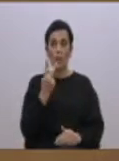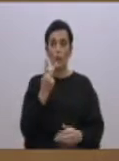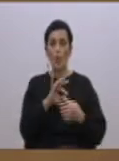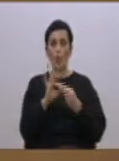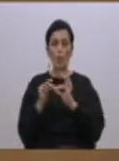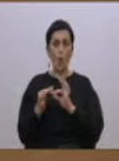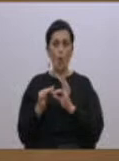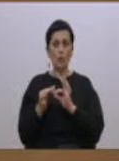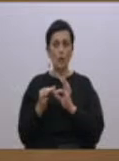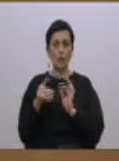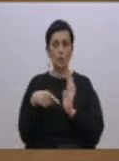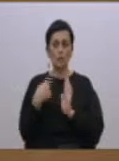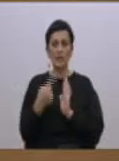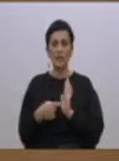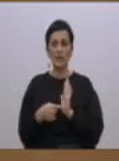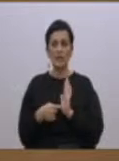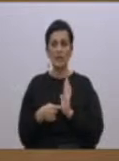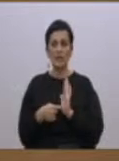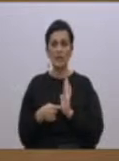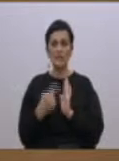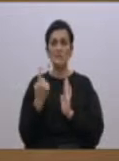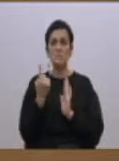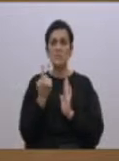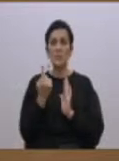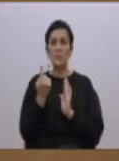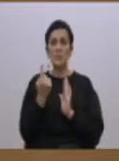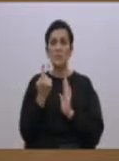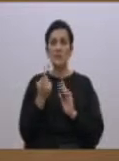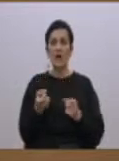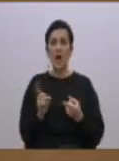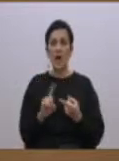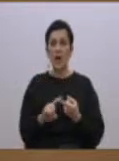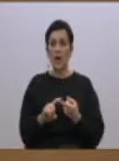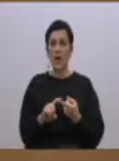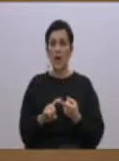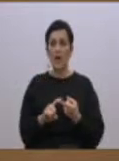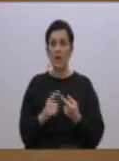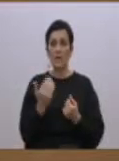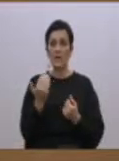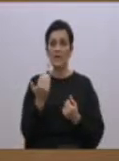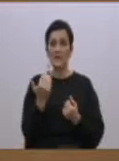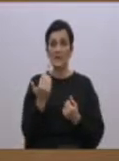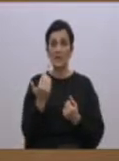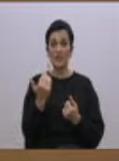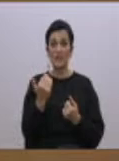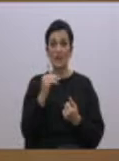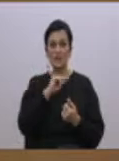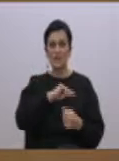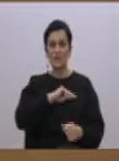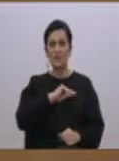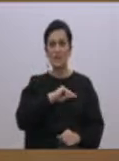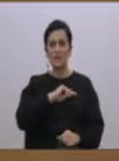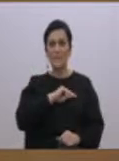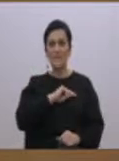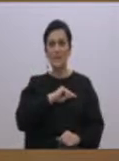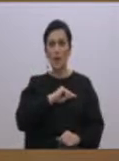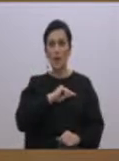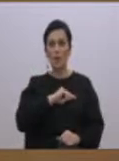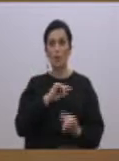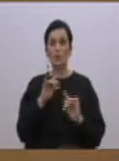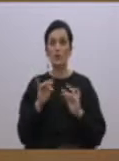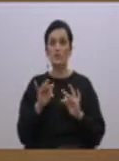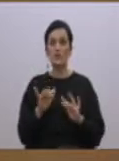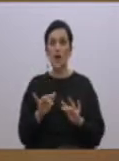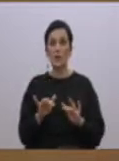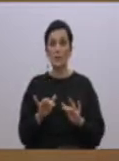კონკრეტული კითხვა. Პირველი ეხება თქვენი სამსახურის